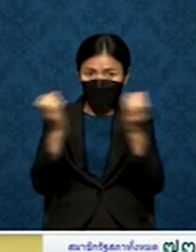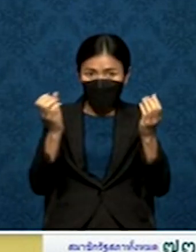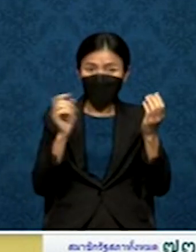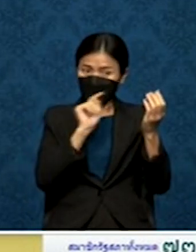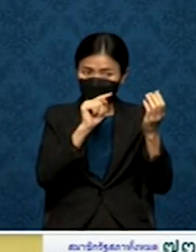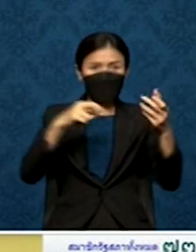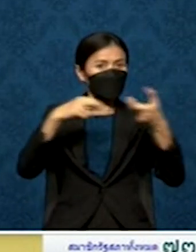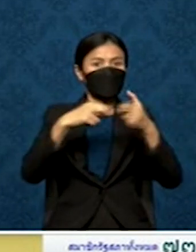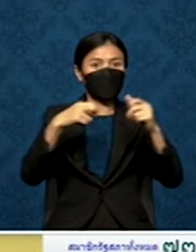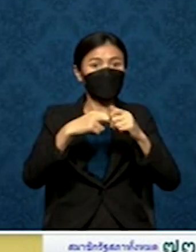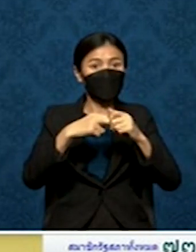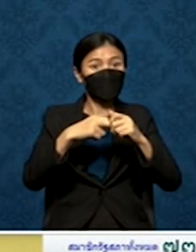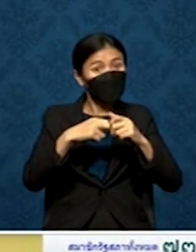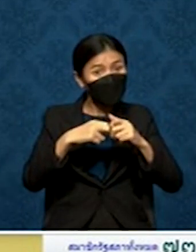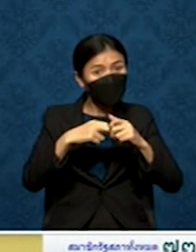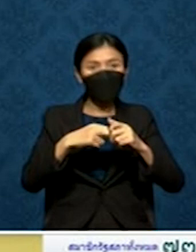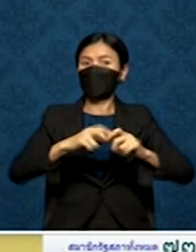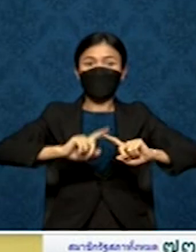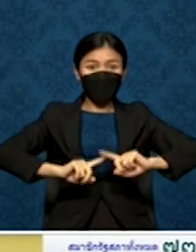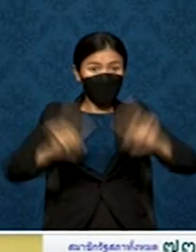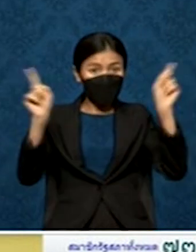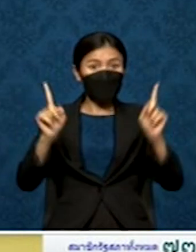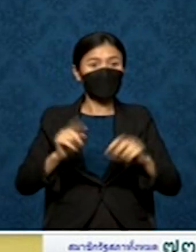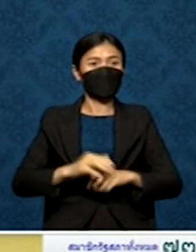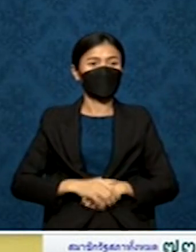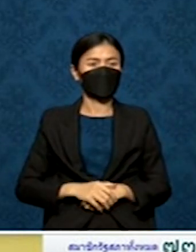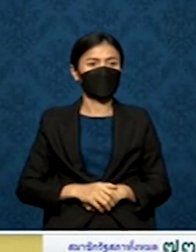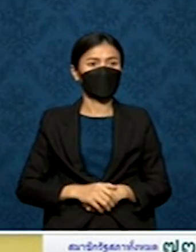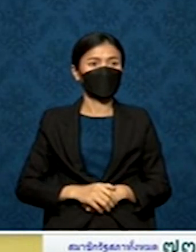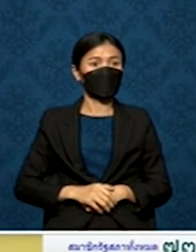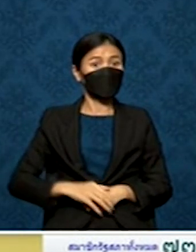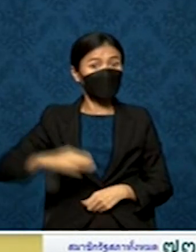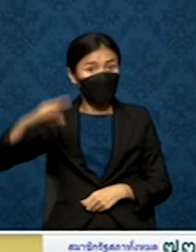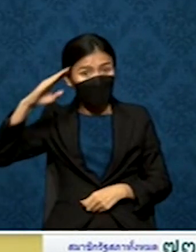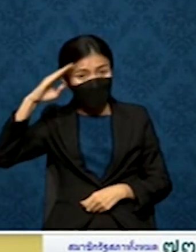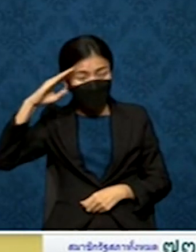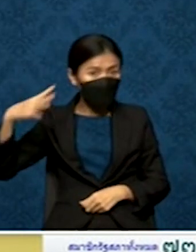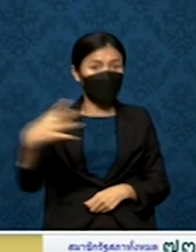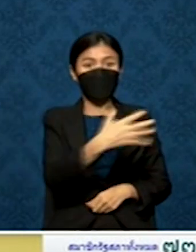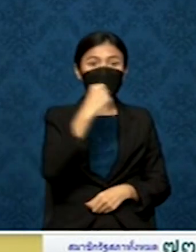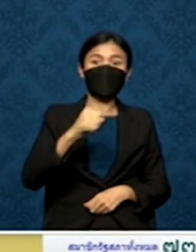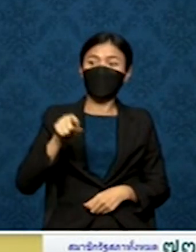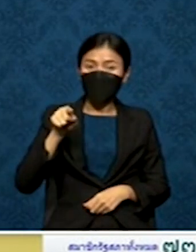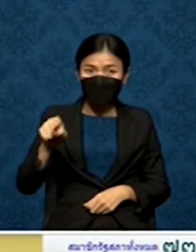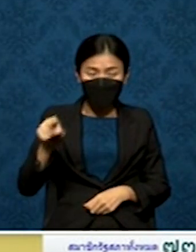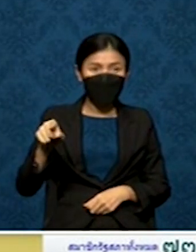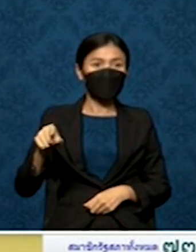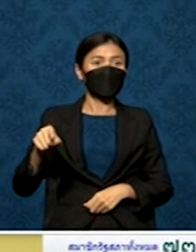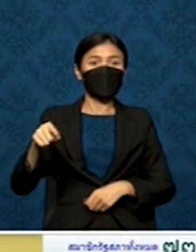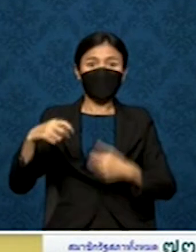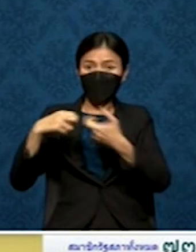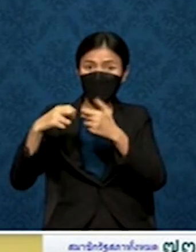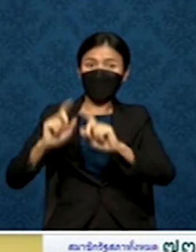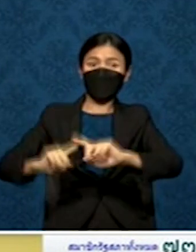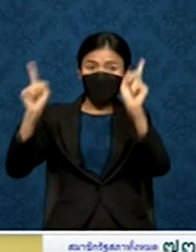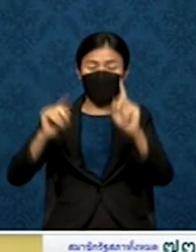ญหาคณะปฏิวัติเป็นเพียงปลายเหตุคนโกงอะไรฮะเป็นต้นเ